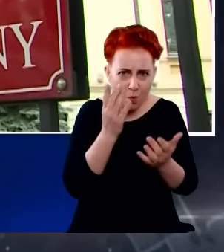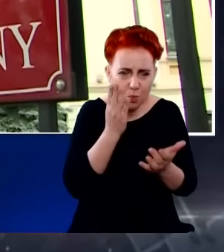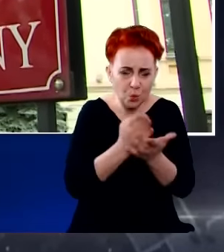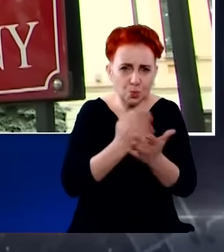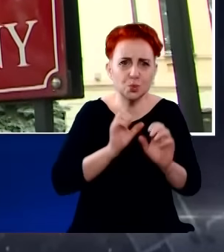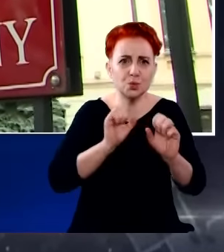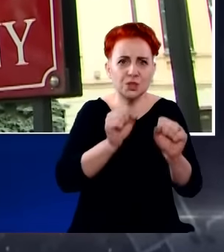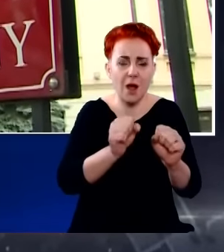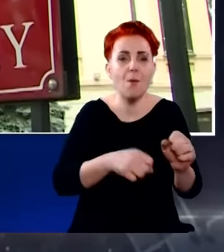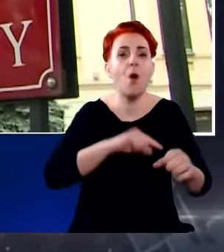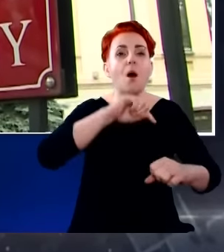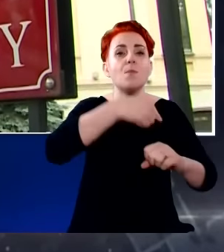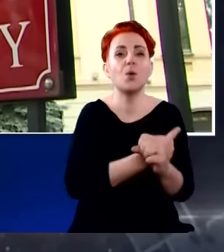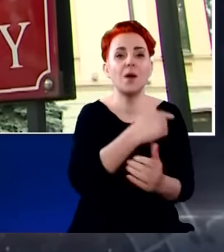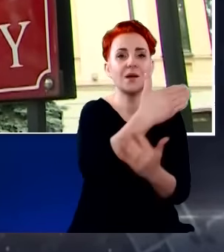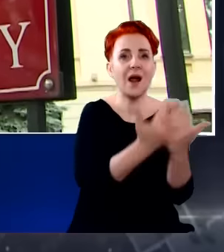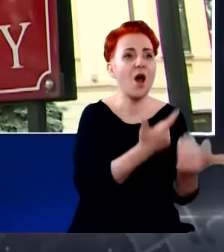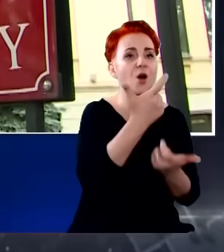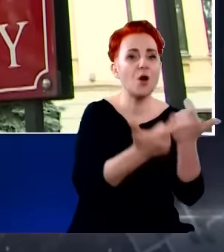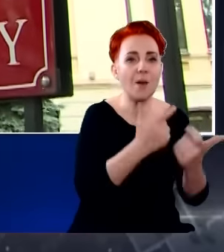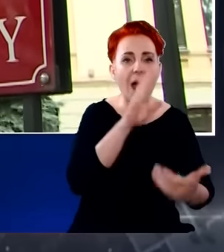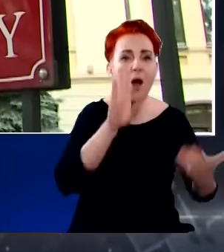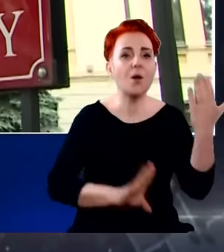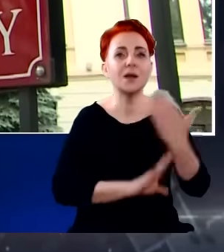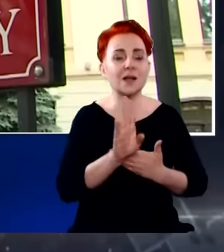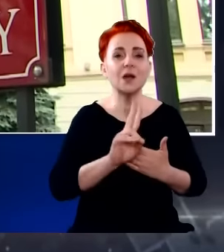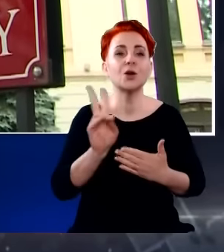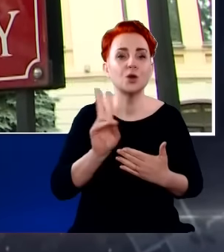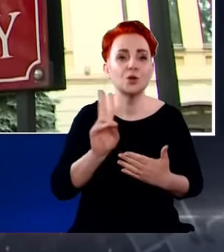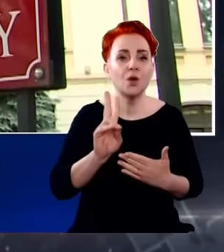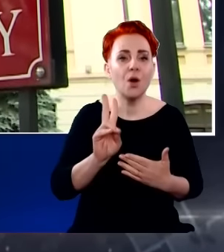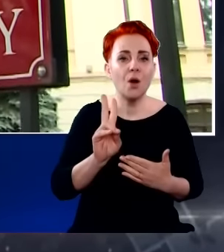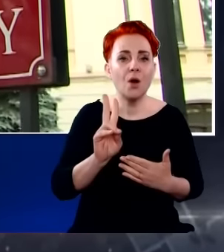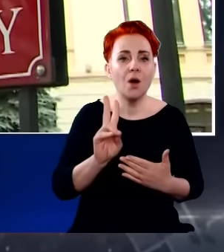wobec prokuratora krajowego. Okazuje się, że pierwszym beneficjentem jest gang rzeźnika